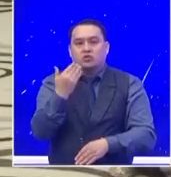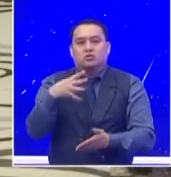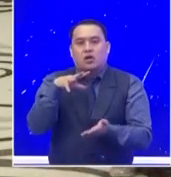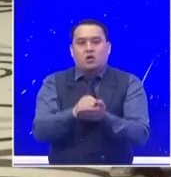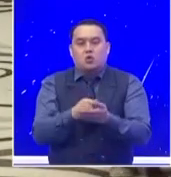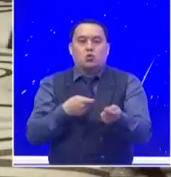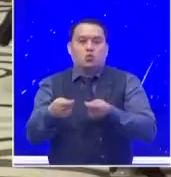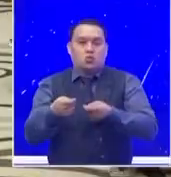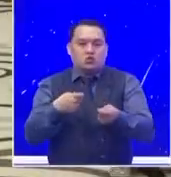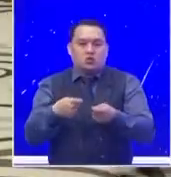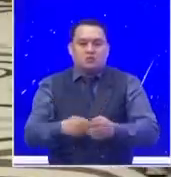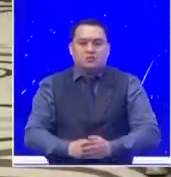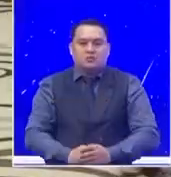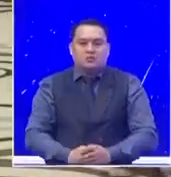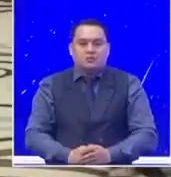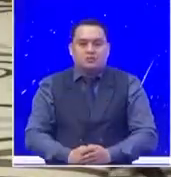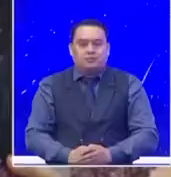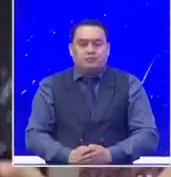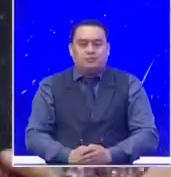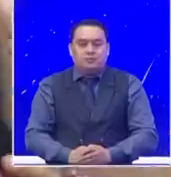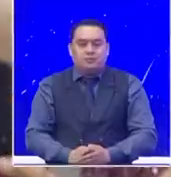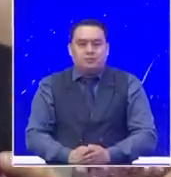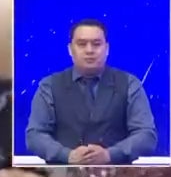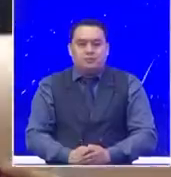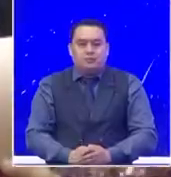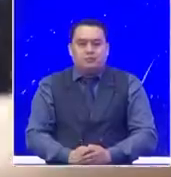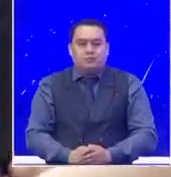занимают руководящие должности.